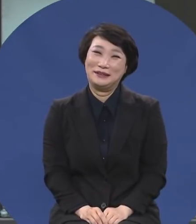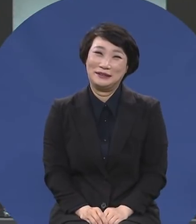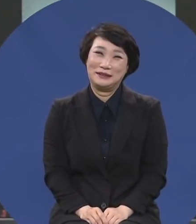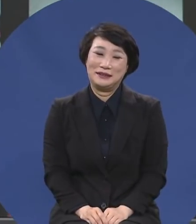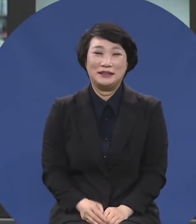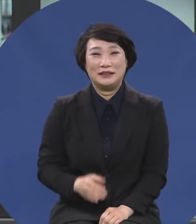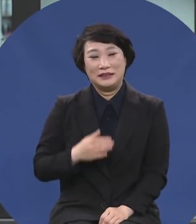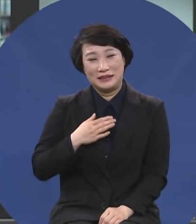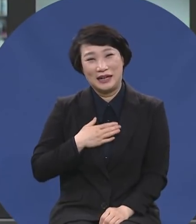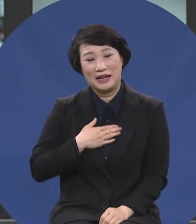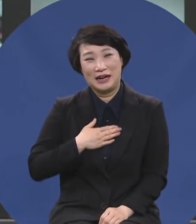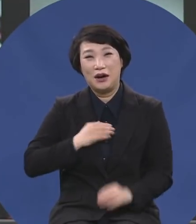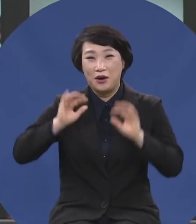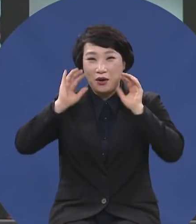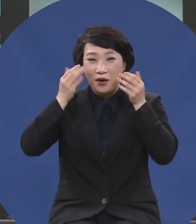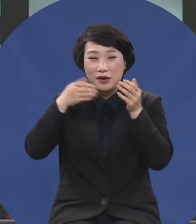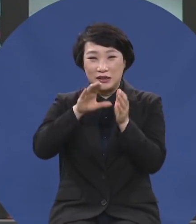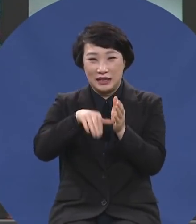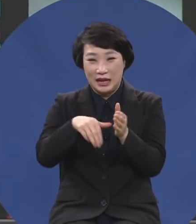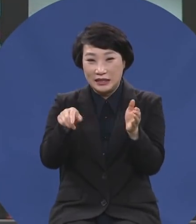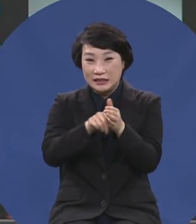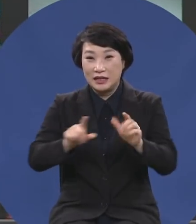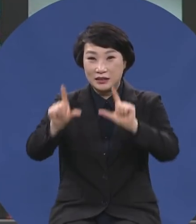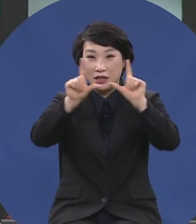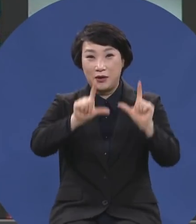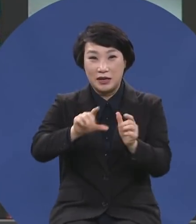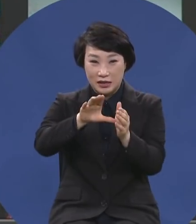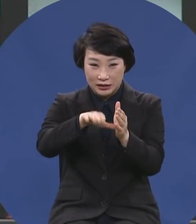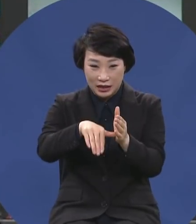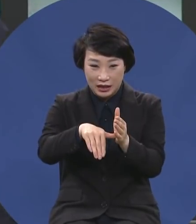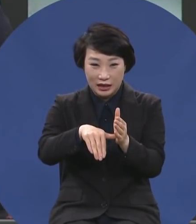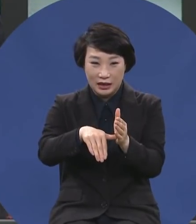쥐들이 어려서 신앙생활할 때요,